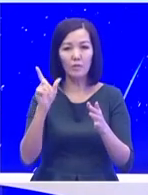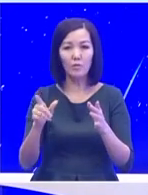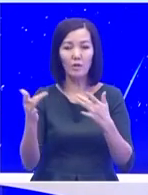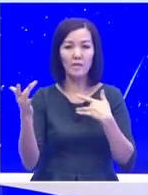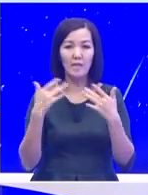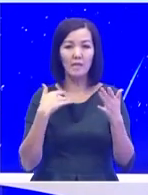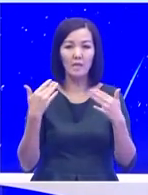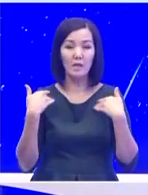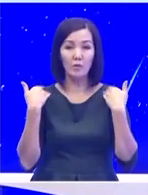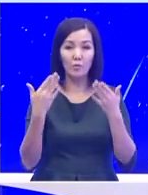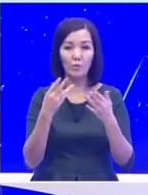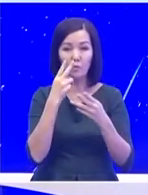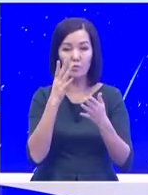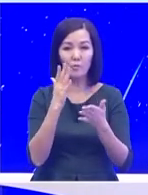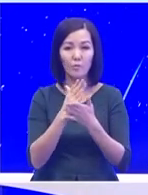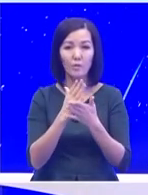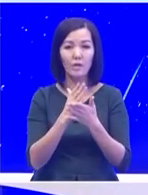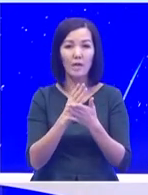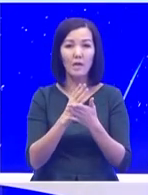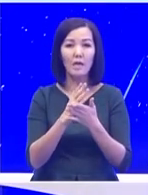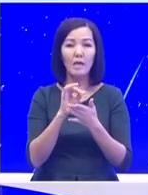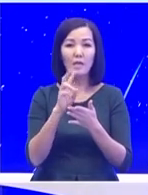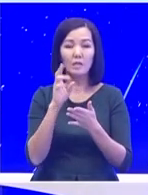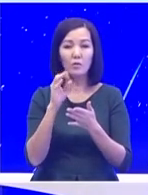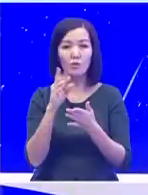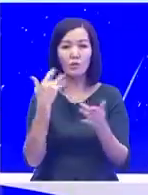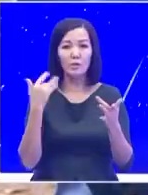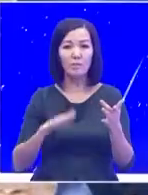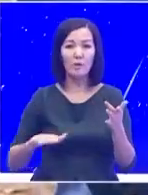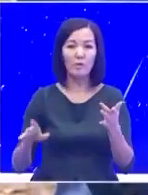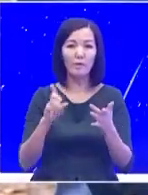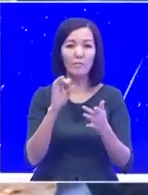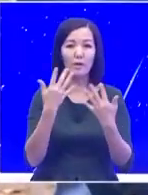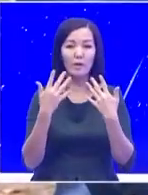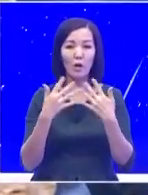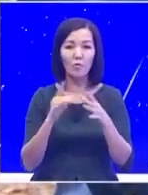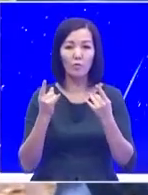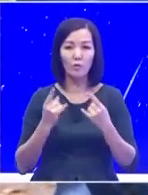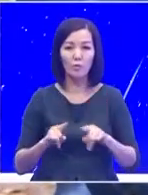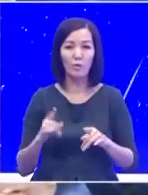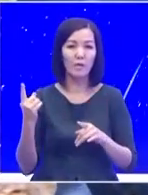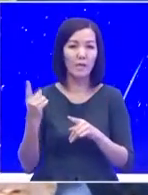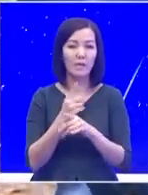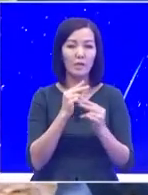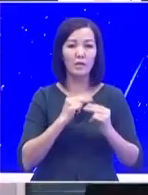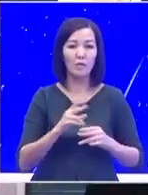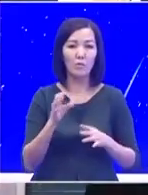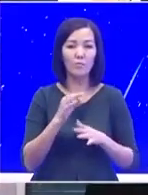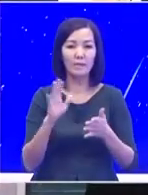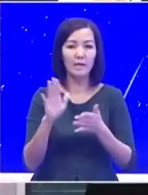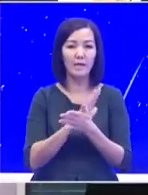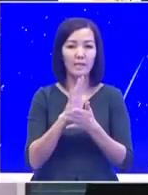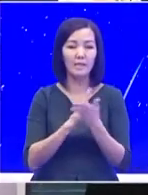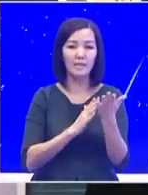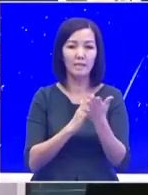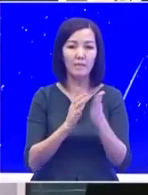театрландырылған қойылымда көрермен жүрегіне жол тапты. Есенқұл Жақыпбек Жамбыл ауданы Бірлік ауылында туған, алғашқы еңбек жолын облыстық